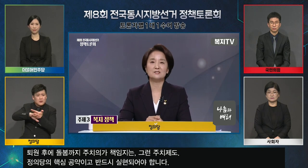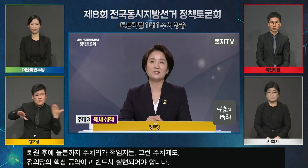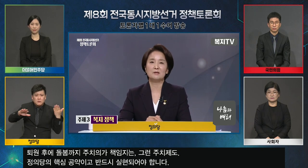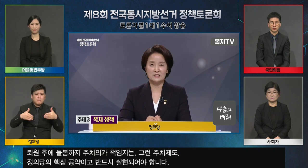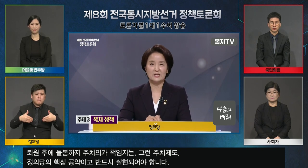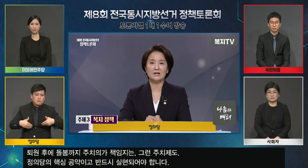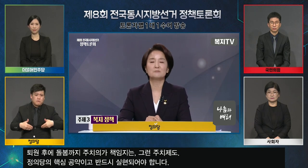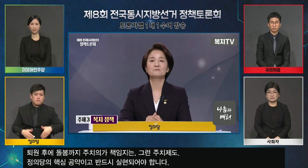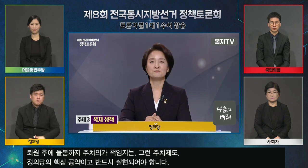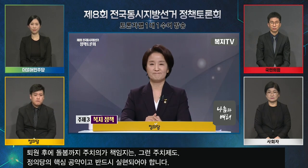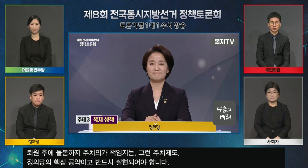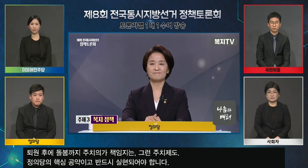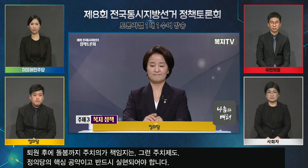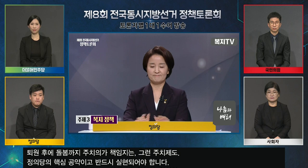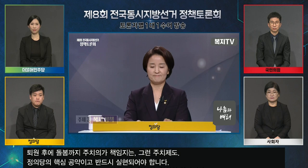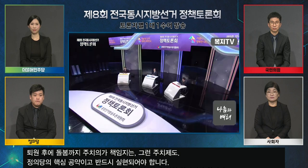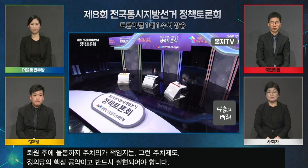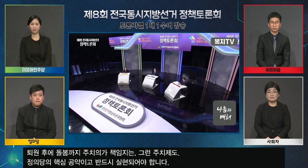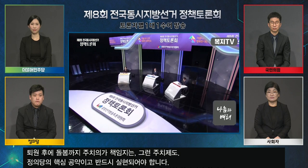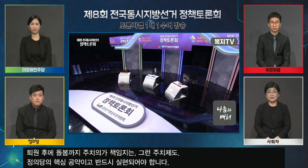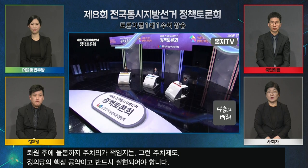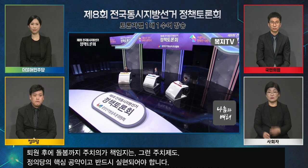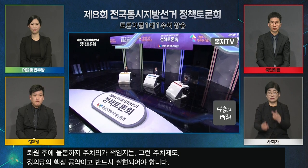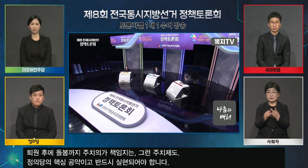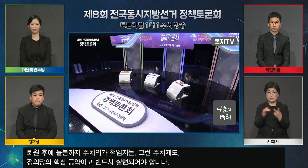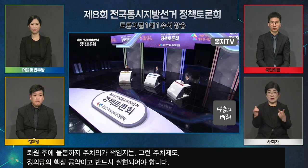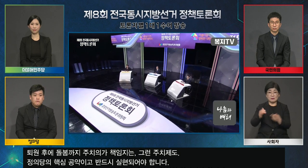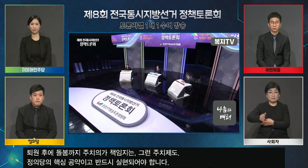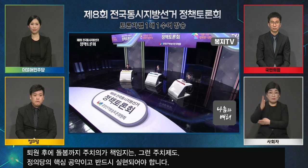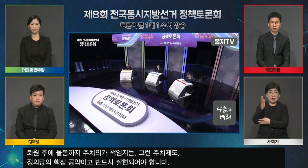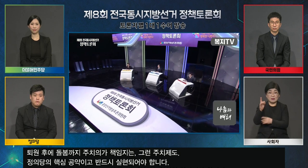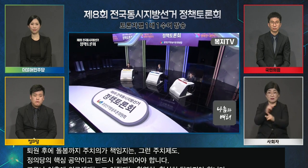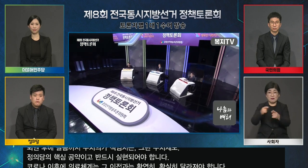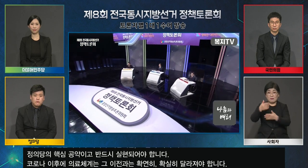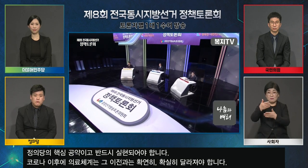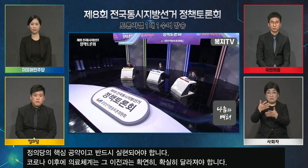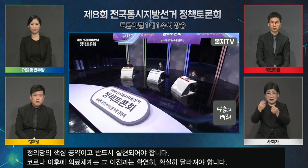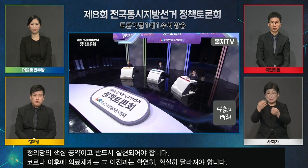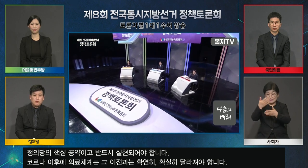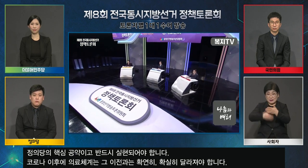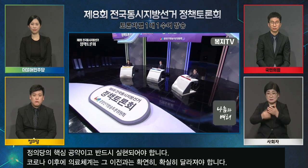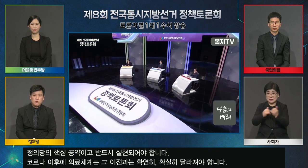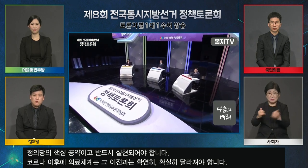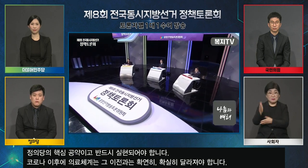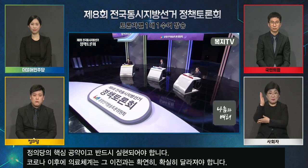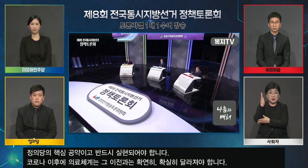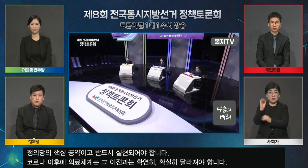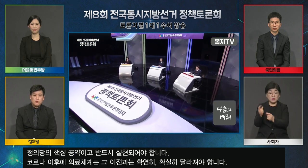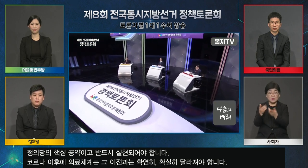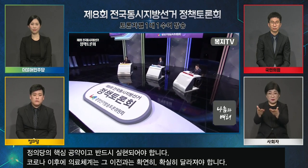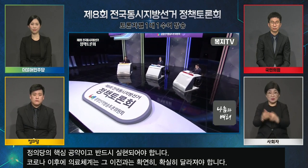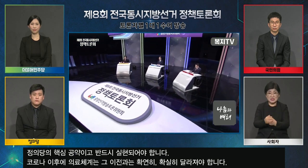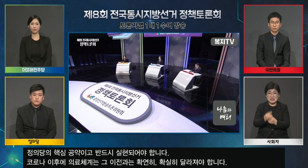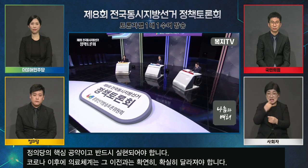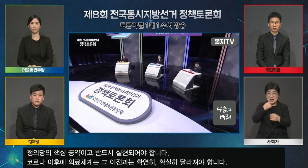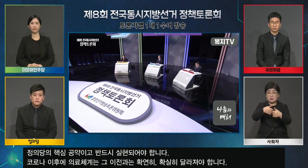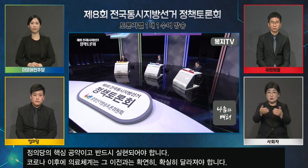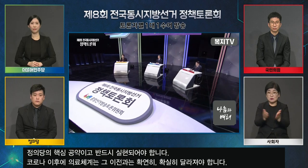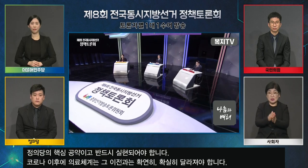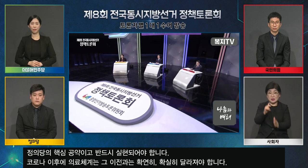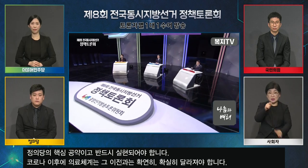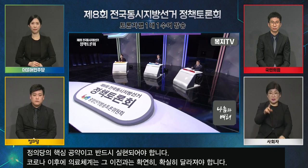달라져야 합니다. 네, 두 분 중에서 발언 시간이 좀 더 많이 남아 있는 분께 발언 기회 드리겠습니다. 더불어민주당 김영배